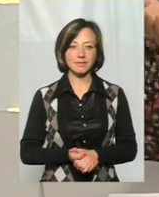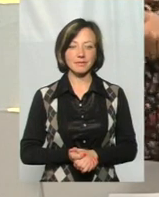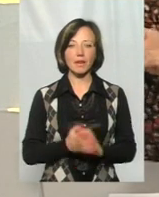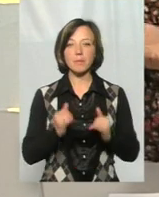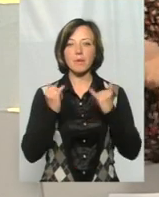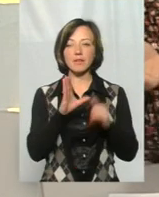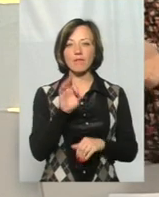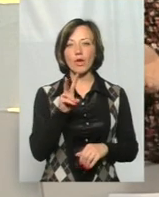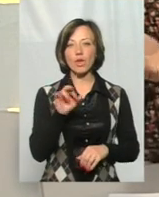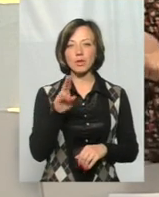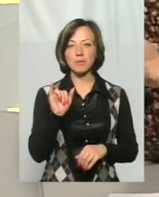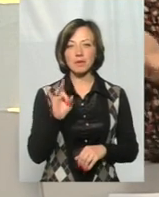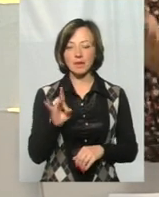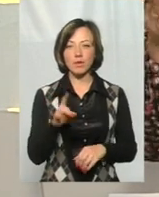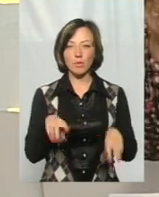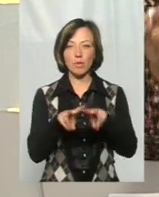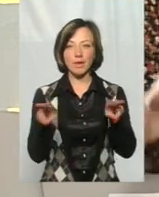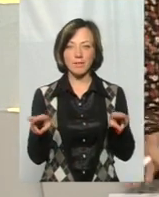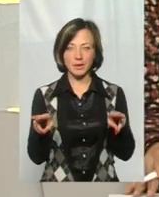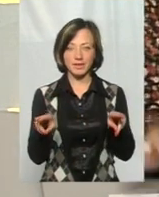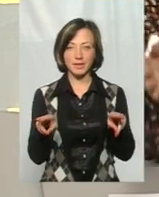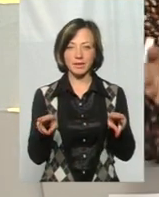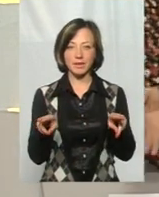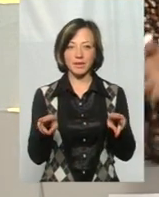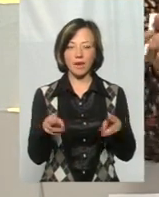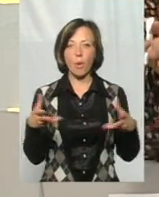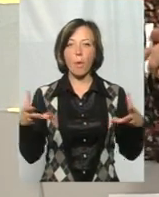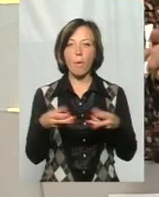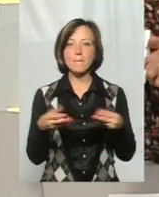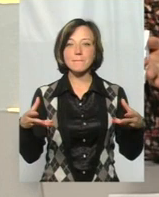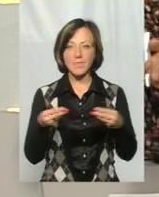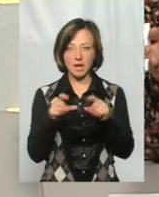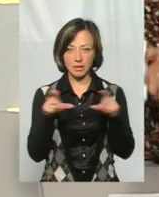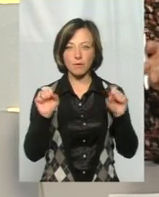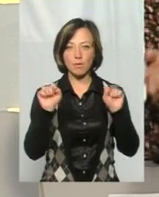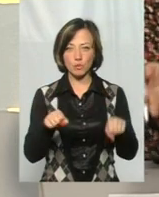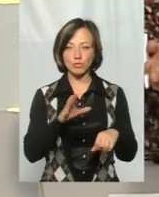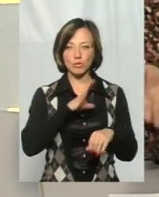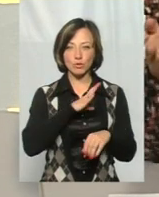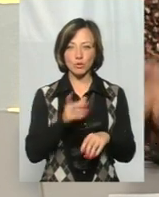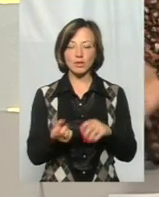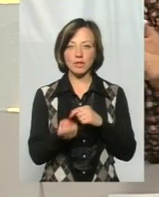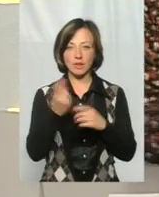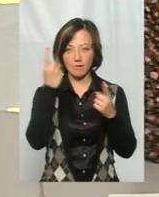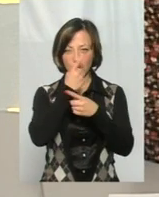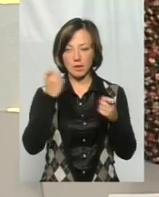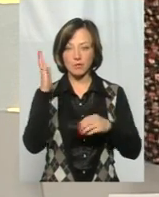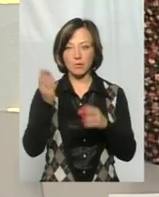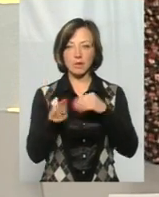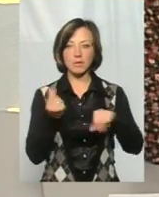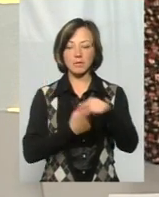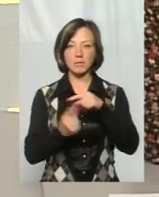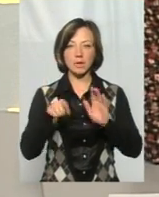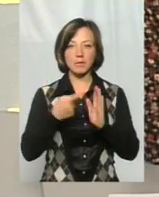Пане Володимире, от подібні все ж таки от кооперативи, так, вони можуть бути джерелом інформації для майбутніх